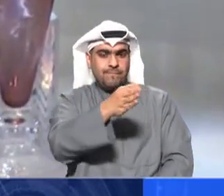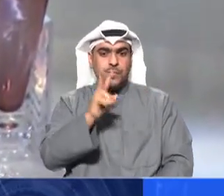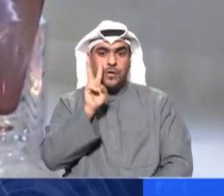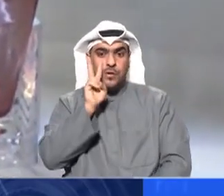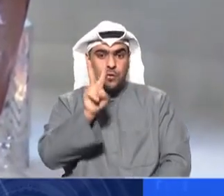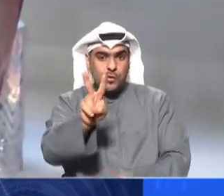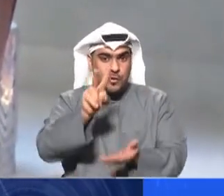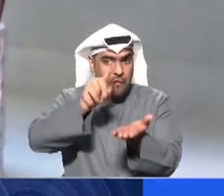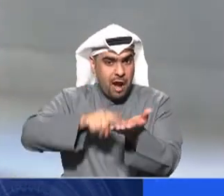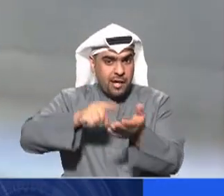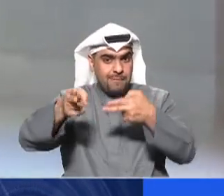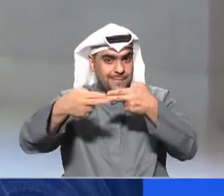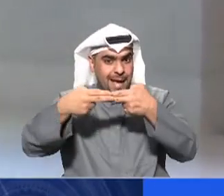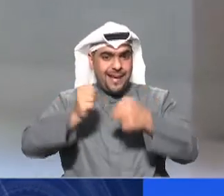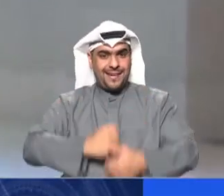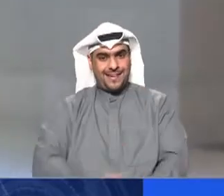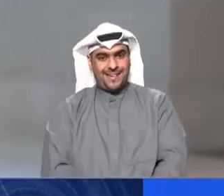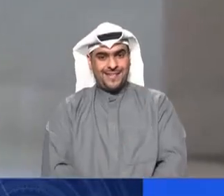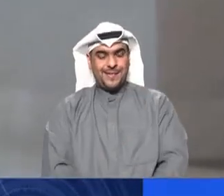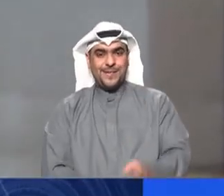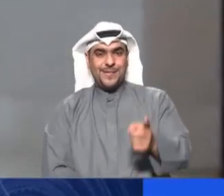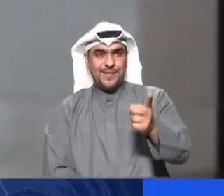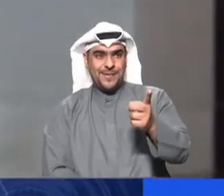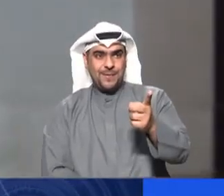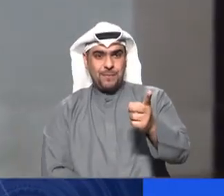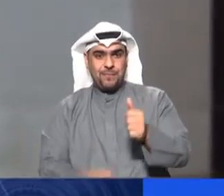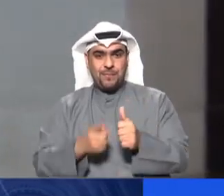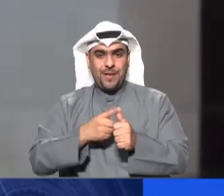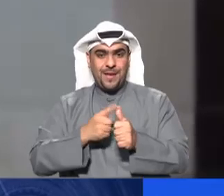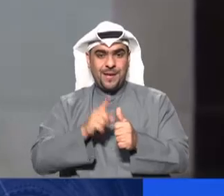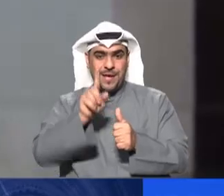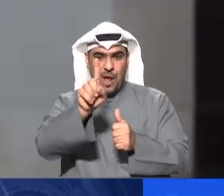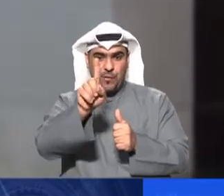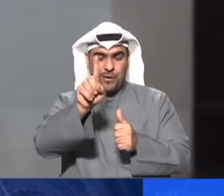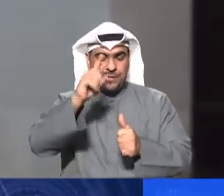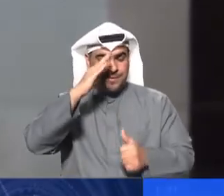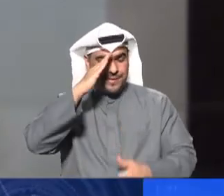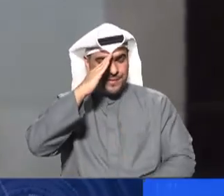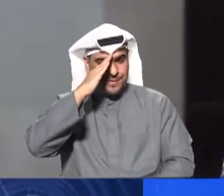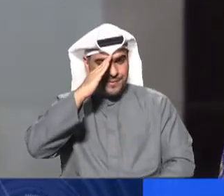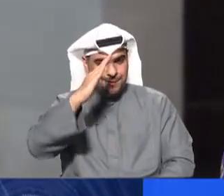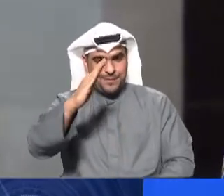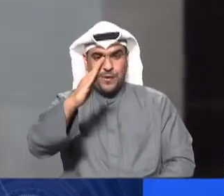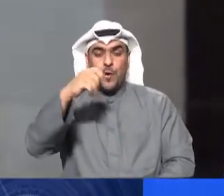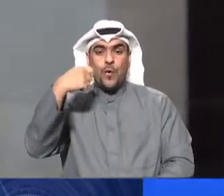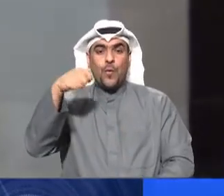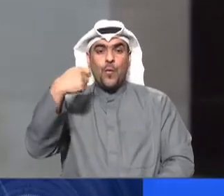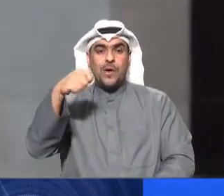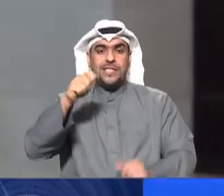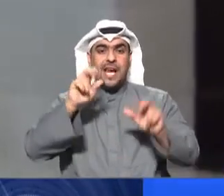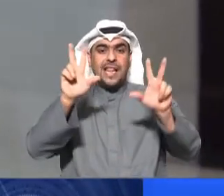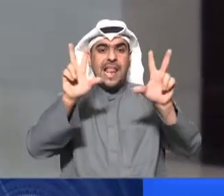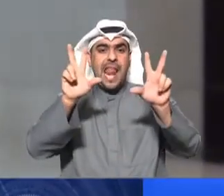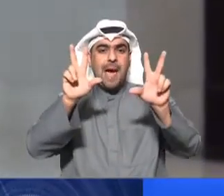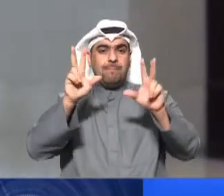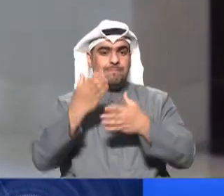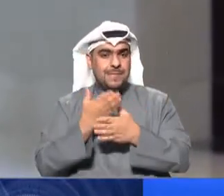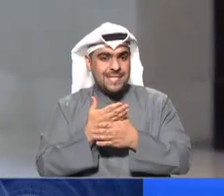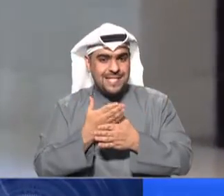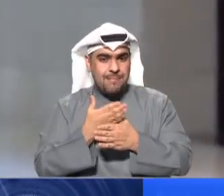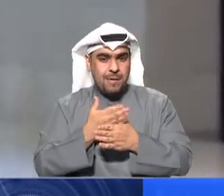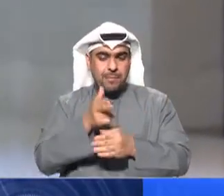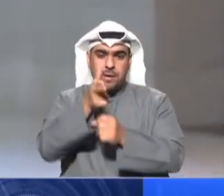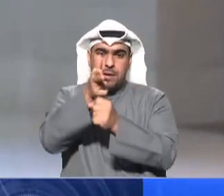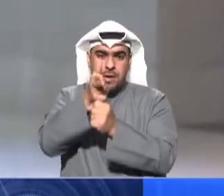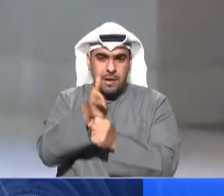العافية. بداية أحب أشكر وزارة الإعلام على جهودها اللي قاعد تقدمها، أنتم الجنود المجهولين اللي متواجدين